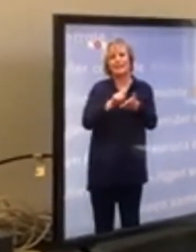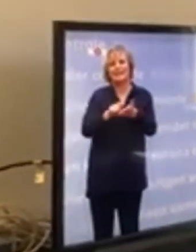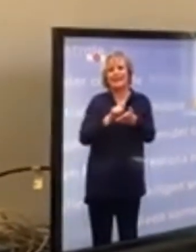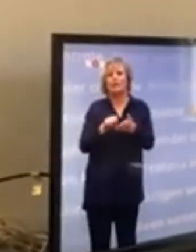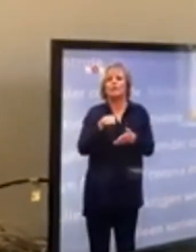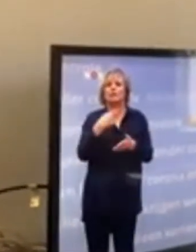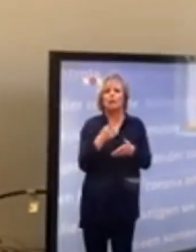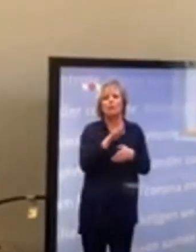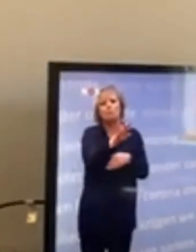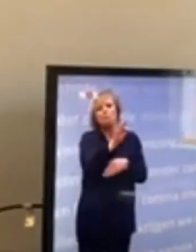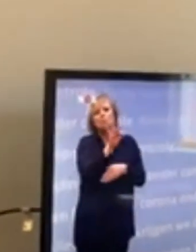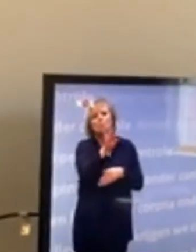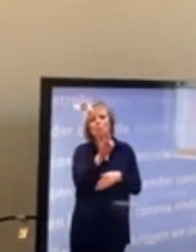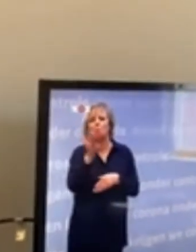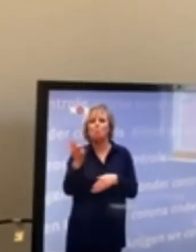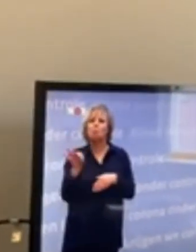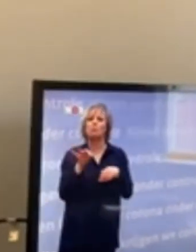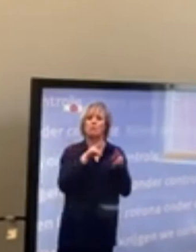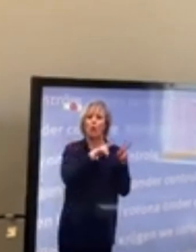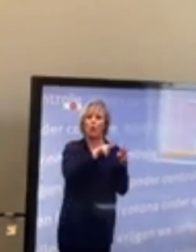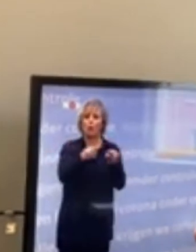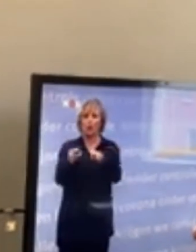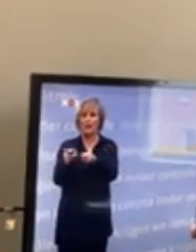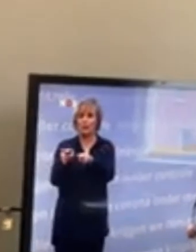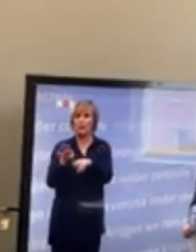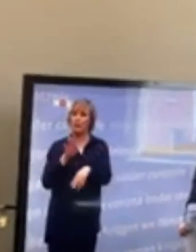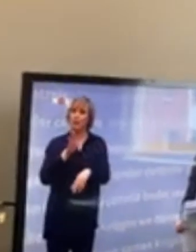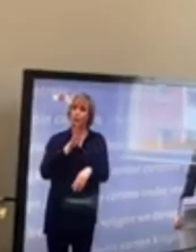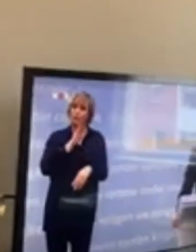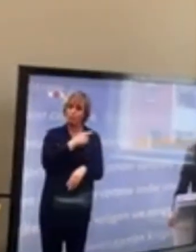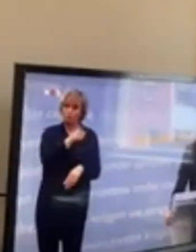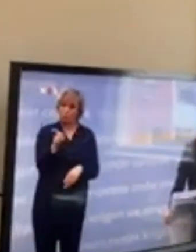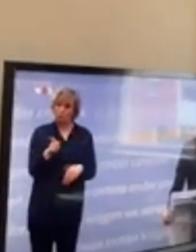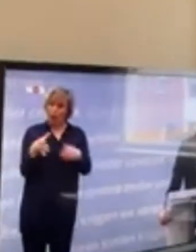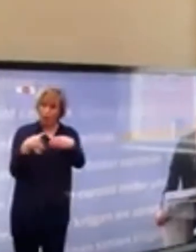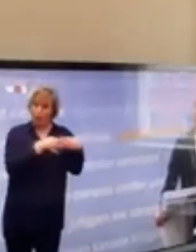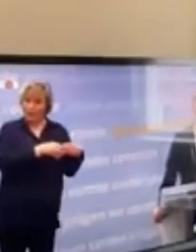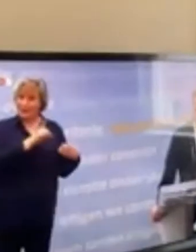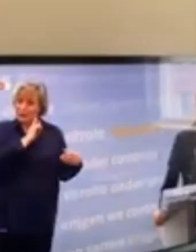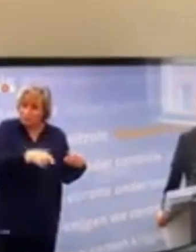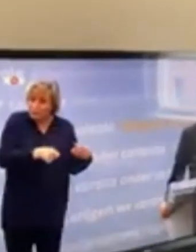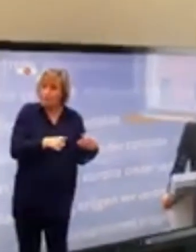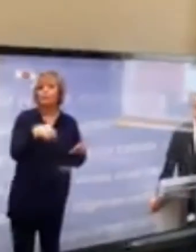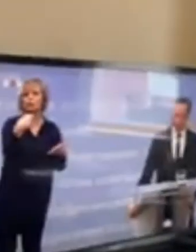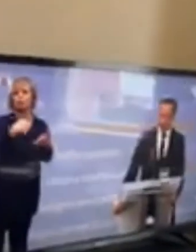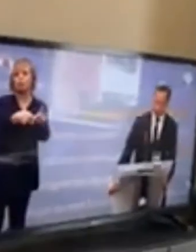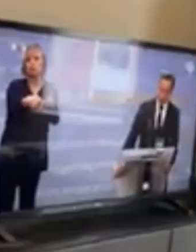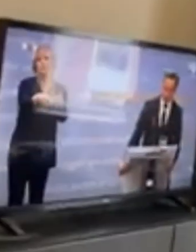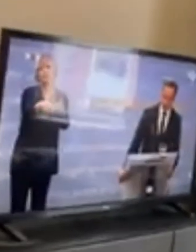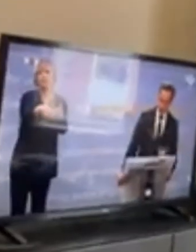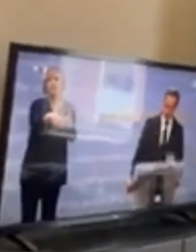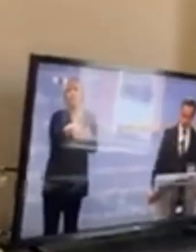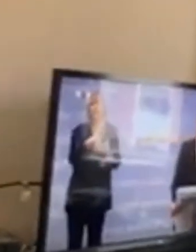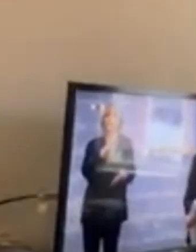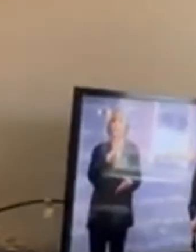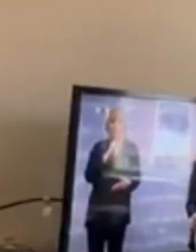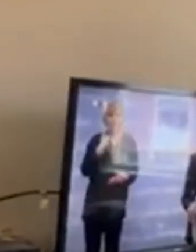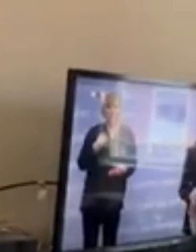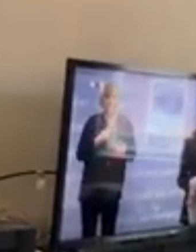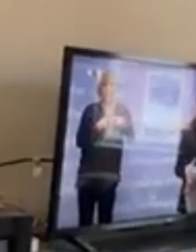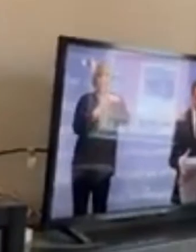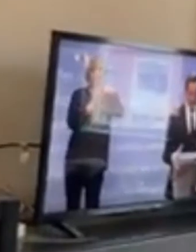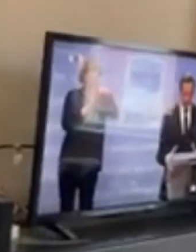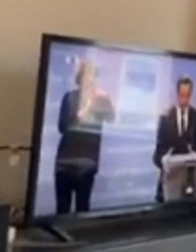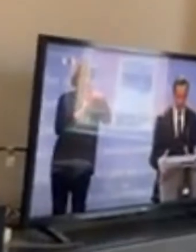steekproeven controleren. En houden ze zich niet aan de quarantaine, dan krijgen ze een boete. En voor mensen met een positieve testuitslag,